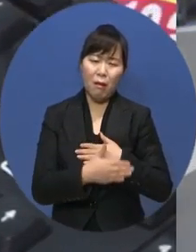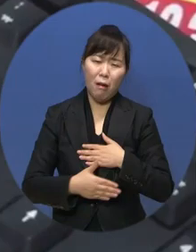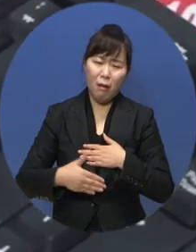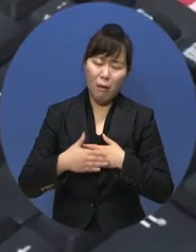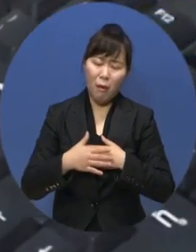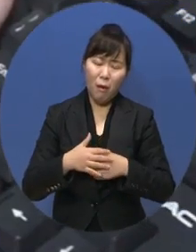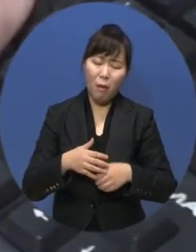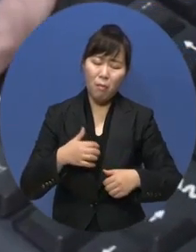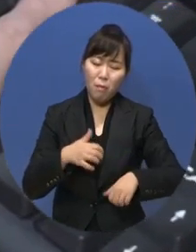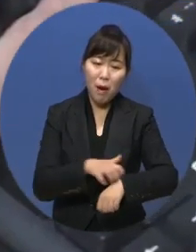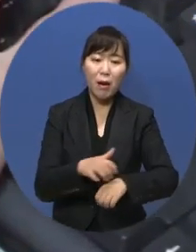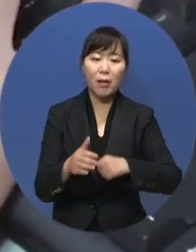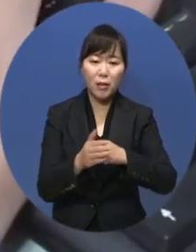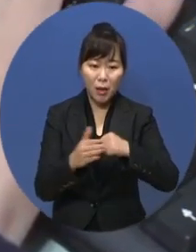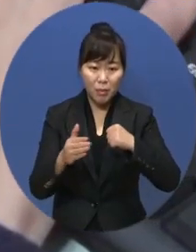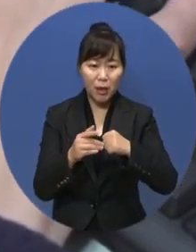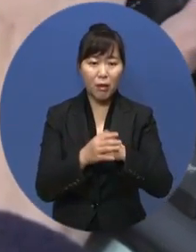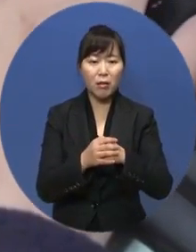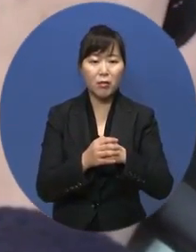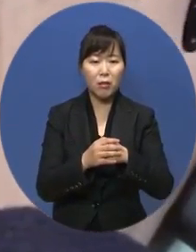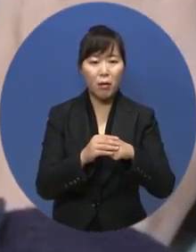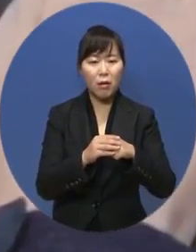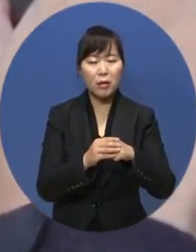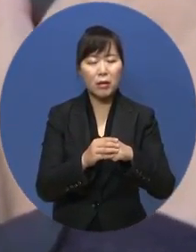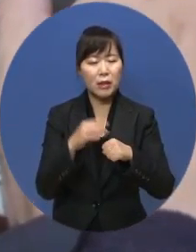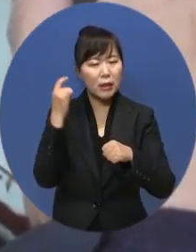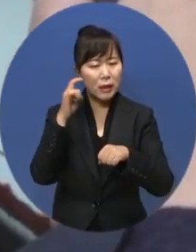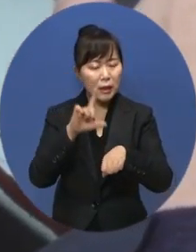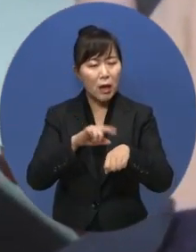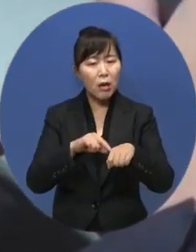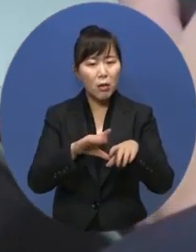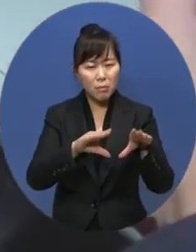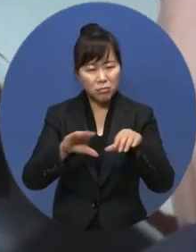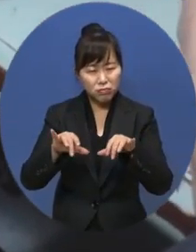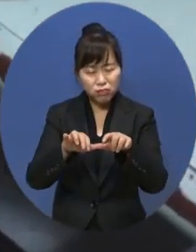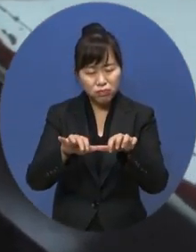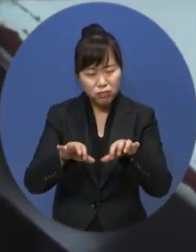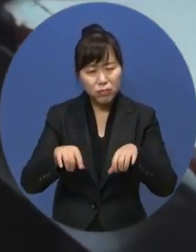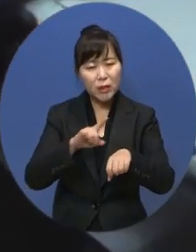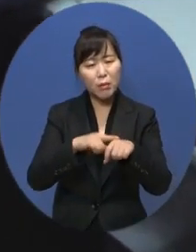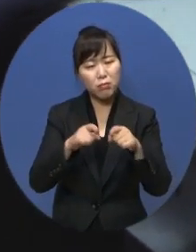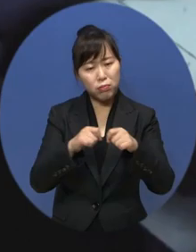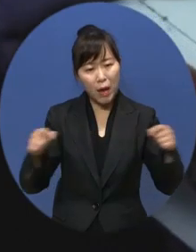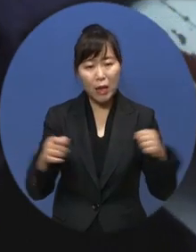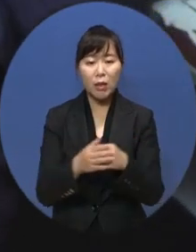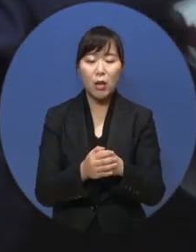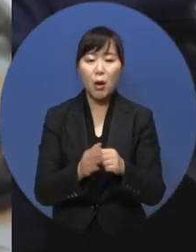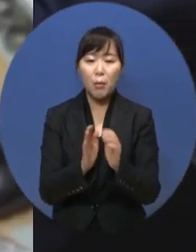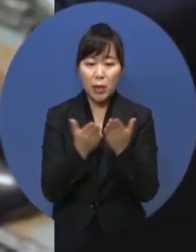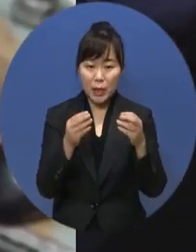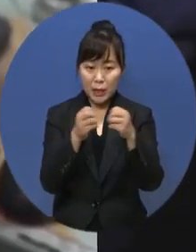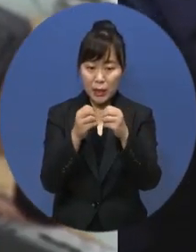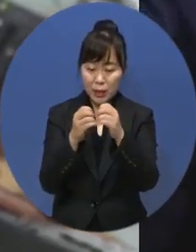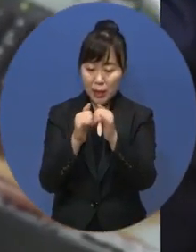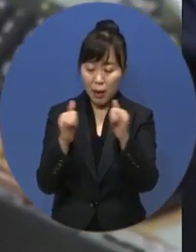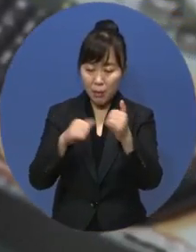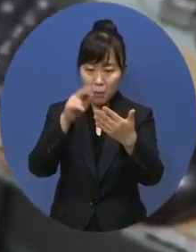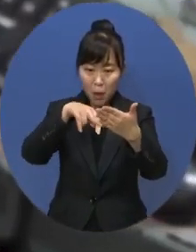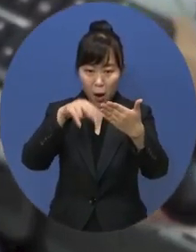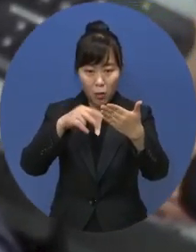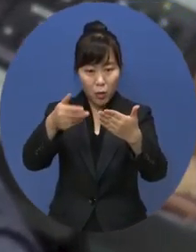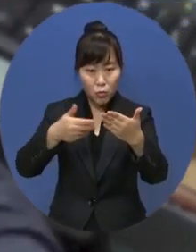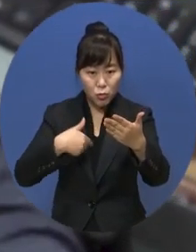때문에 인터뷰 녹취를 푸는데 시간이 오래 걸리기 때문이라고 하는데요. 이영광 기자는 본인의 글을 사람들이